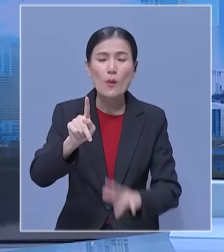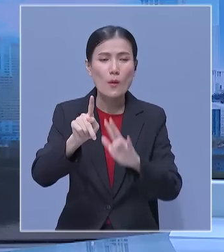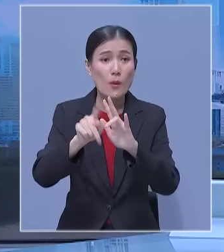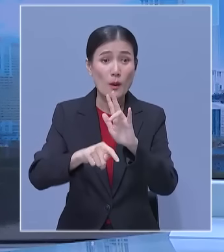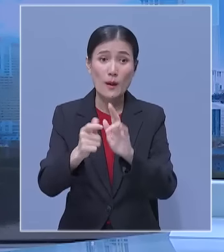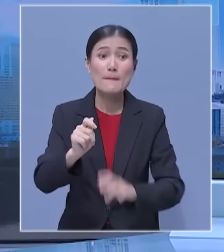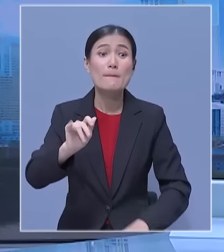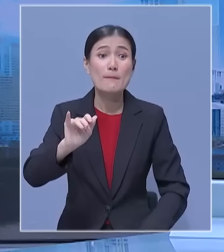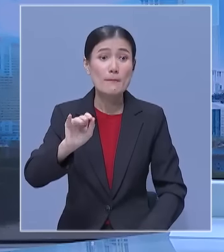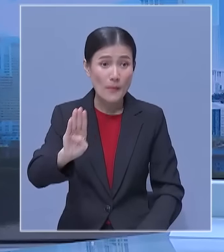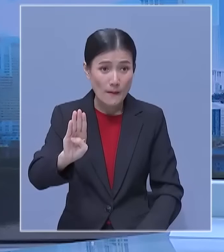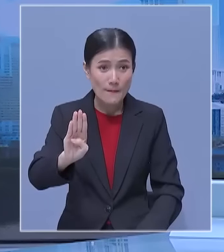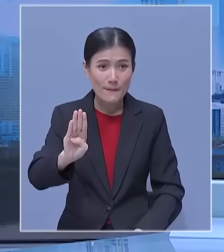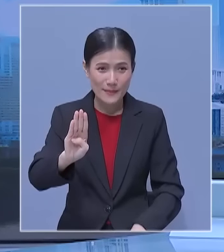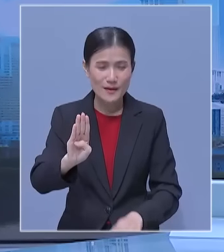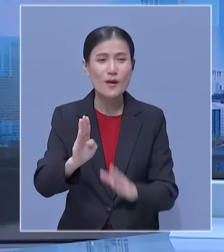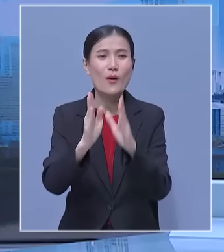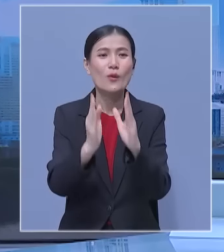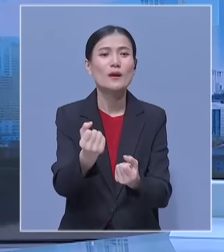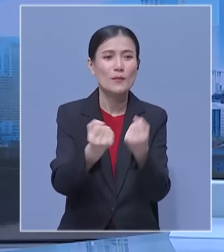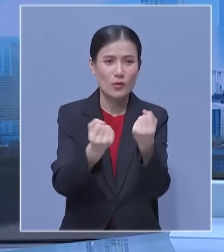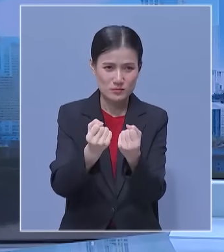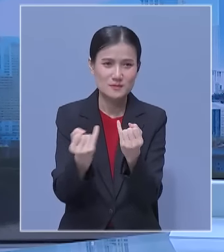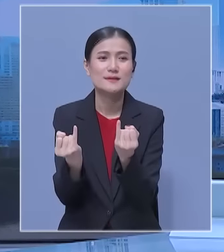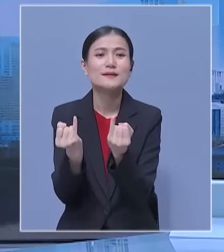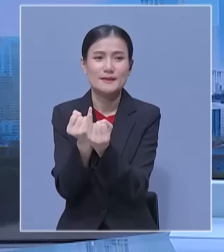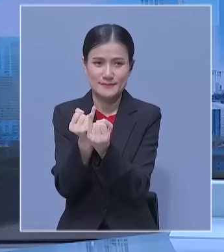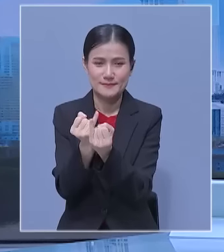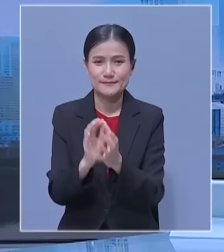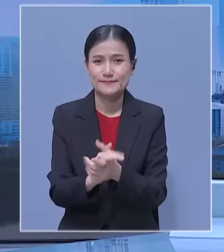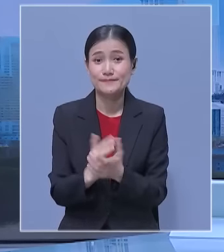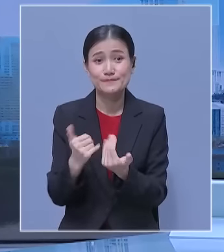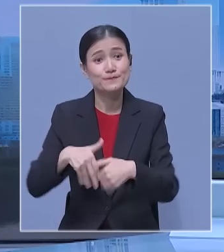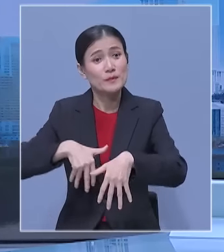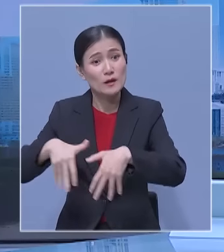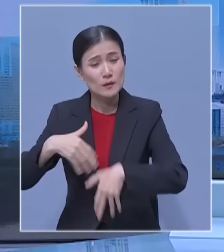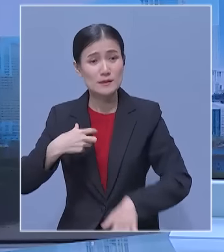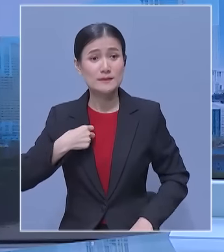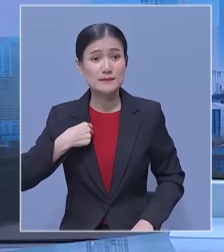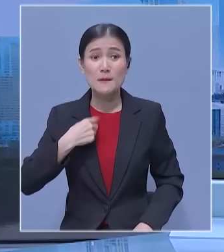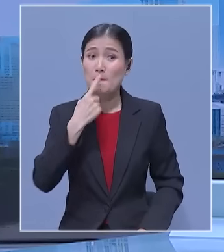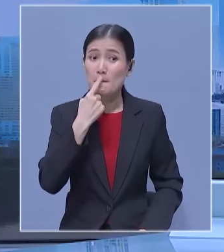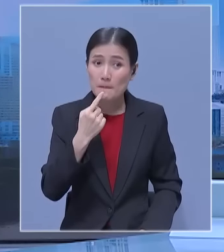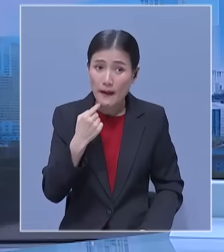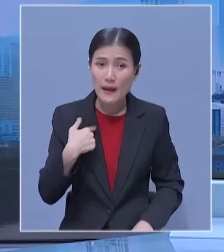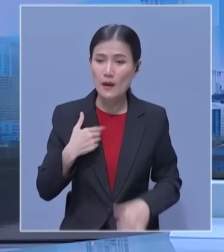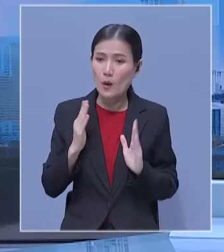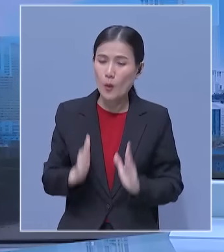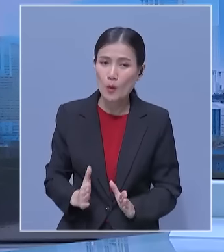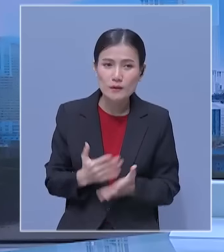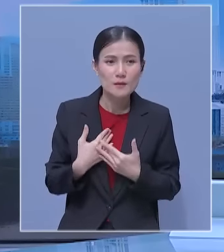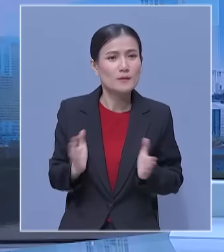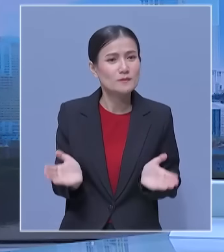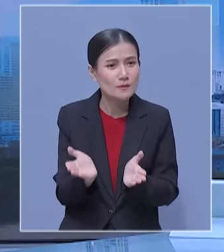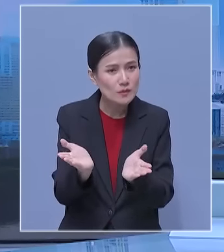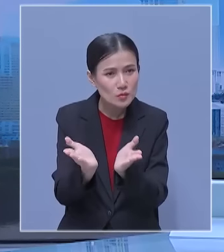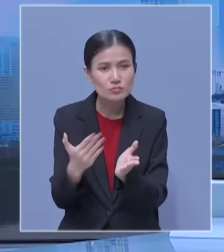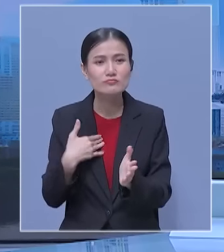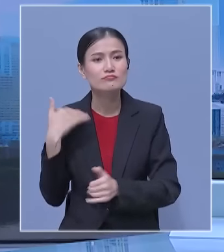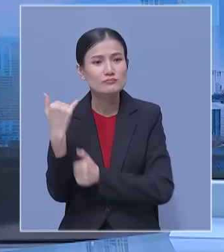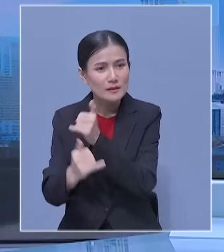ถคนสนิทเลยเนี่ยนะคะท่ามกลางบรรยากาศก็มีทั้งกลุ่มคนเสื้อแดงผู้ที่สนับสนุนคุณทักษิณมาให้การต้อนรับขณะ